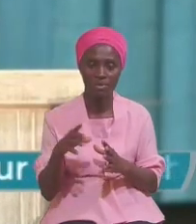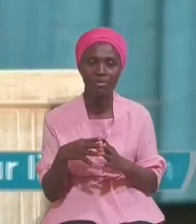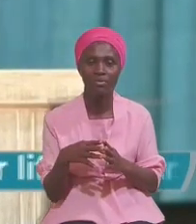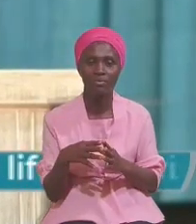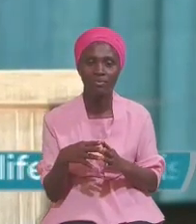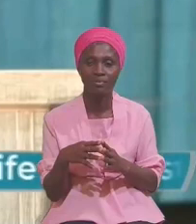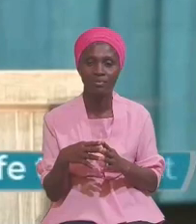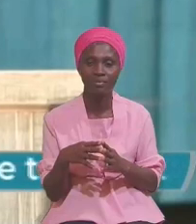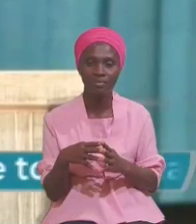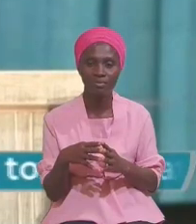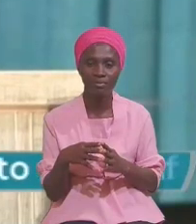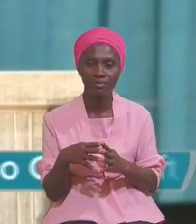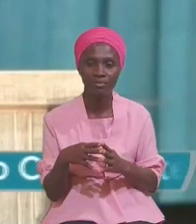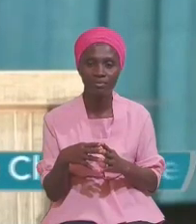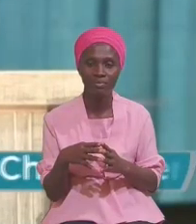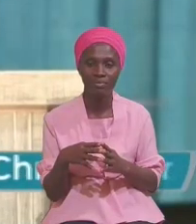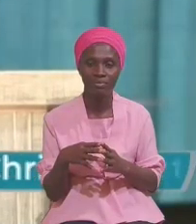À cliquer.